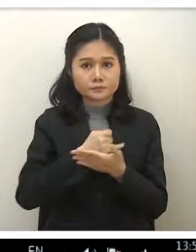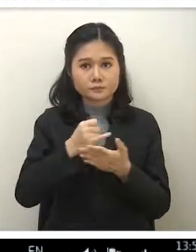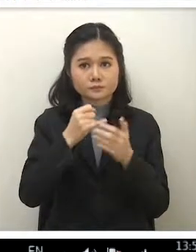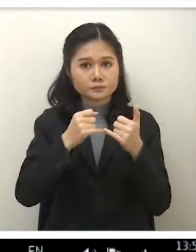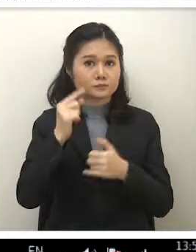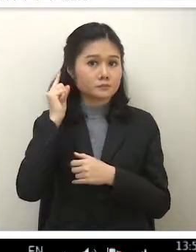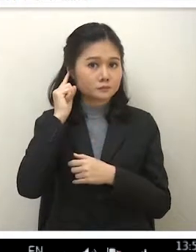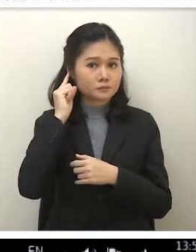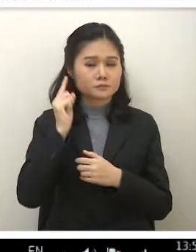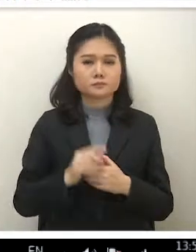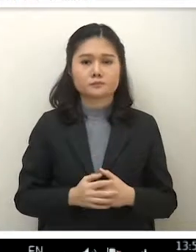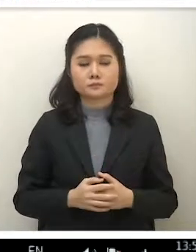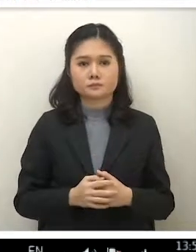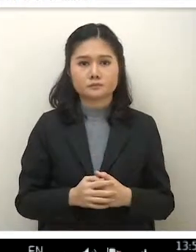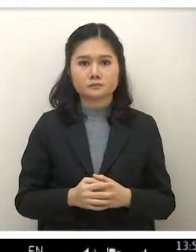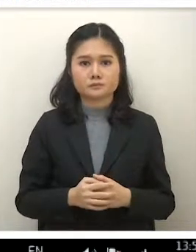ใบหู